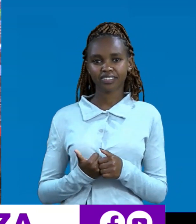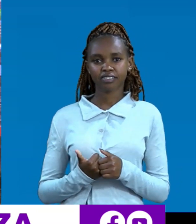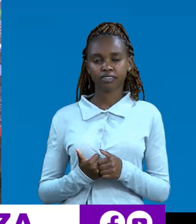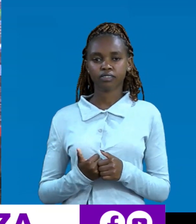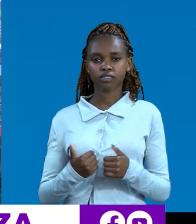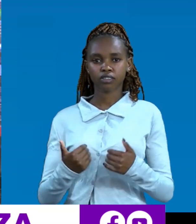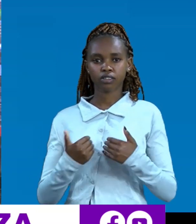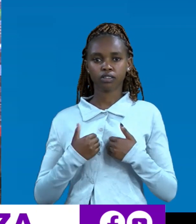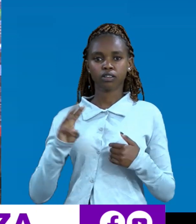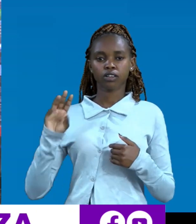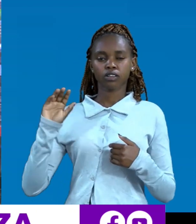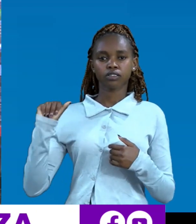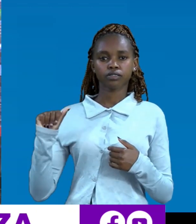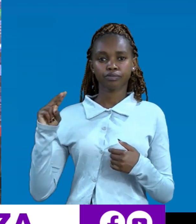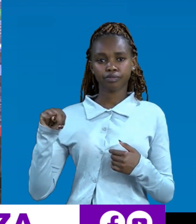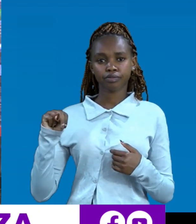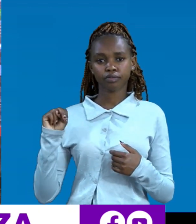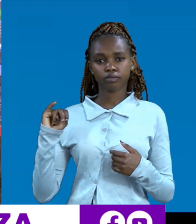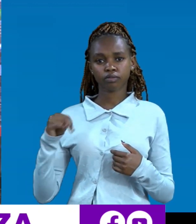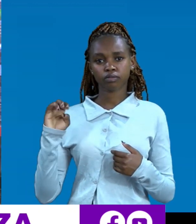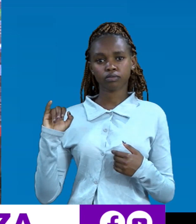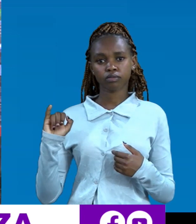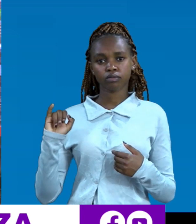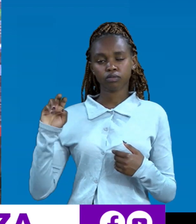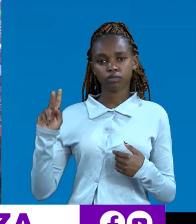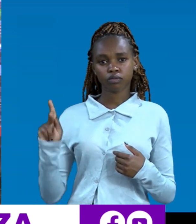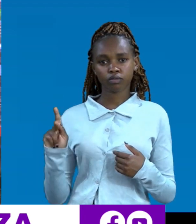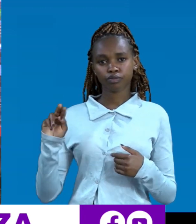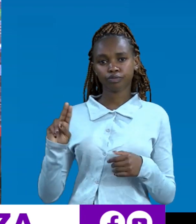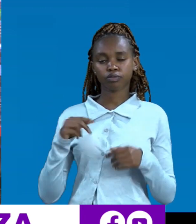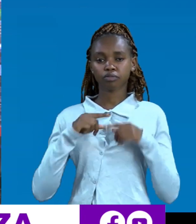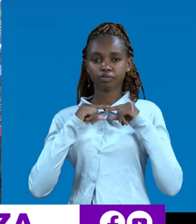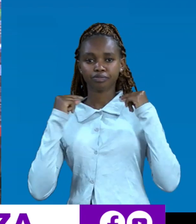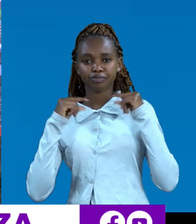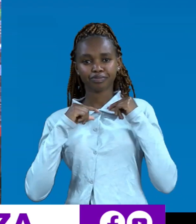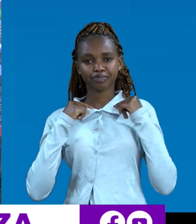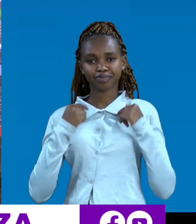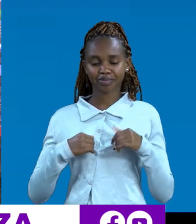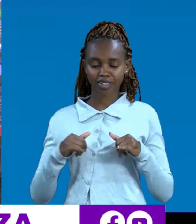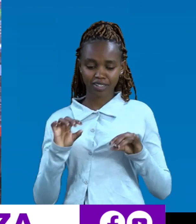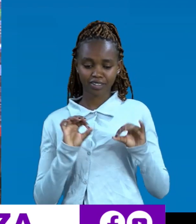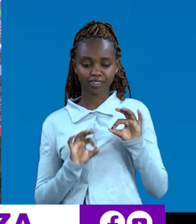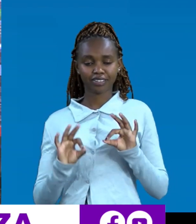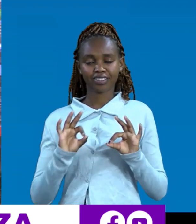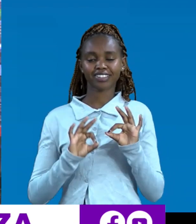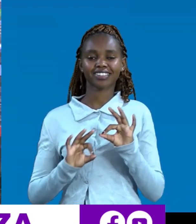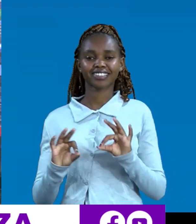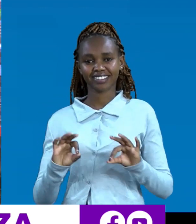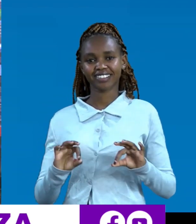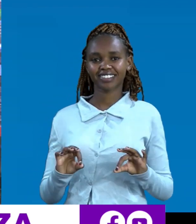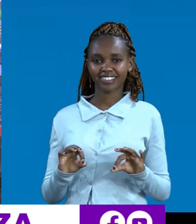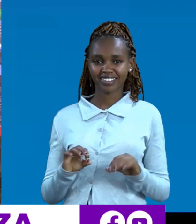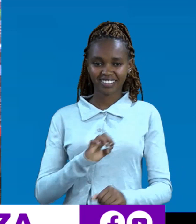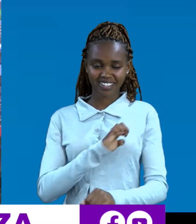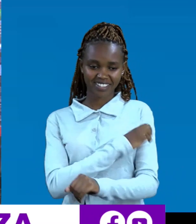Yeah. We have Nduku anasema host leo. Eh, host leo kwa na psych. Jamani. Alikuwa anapokea, alikuwa